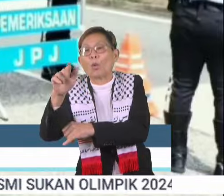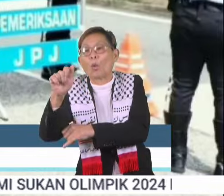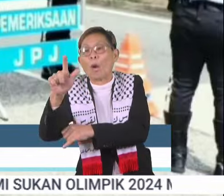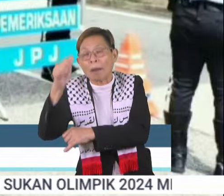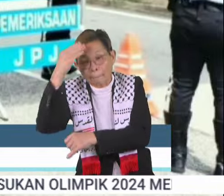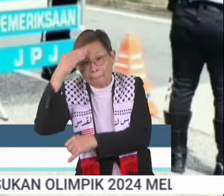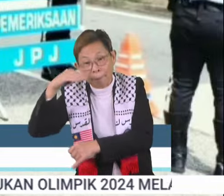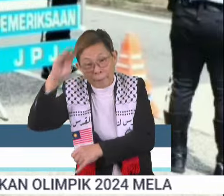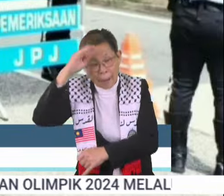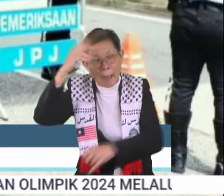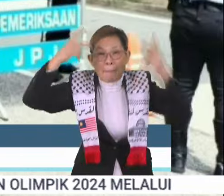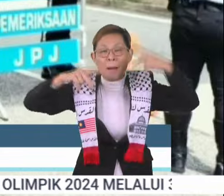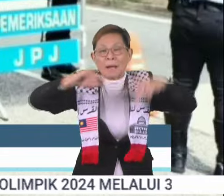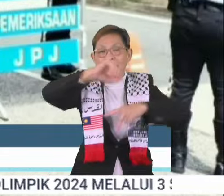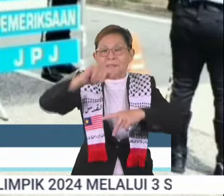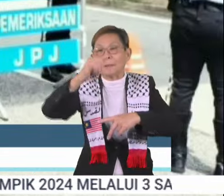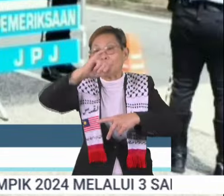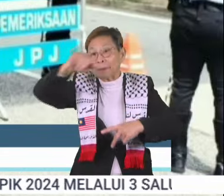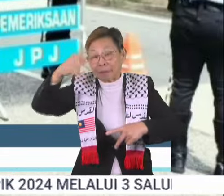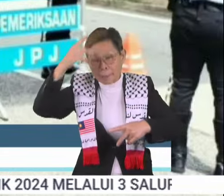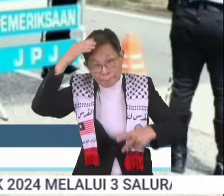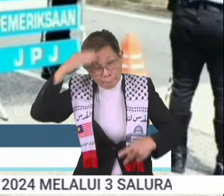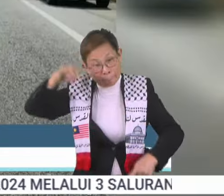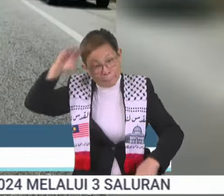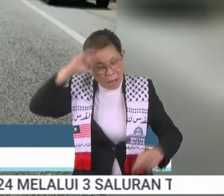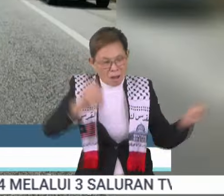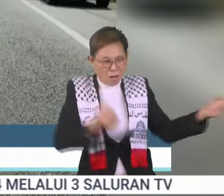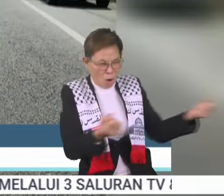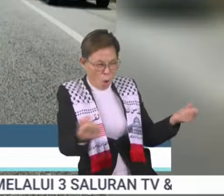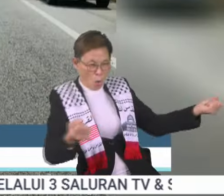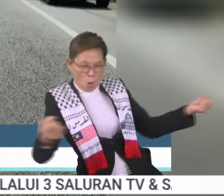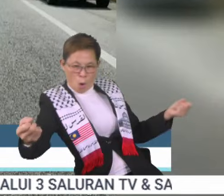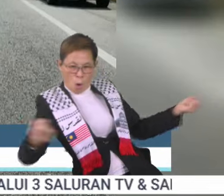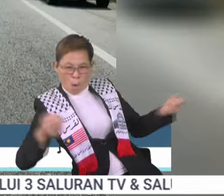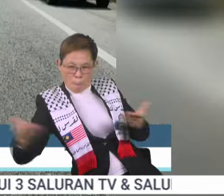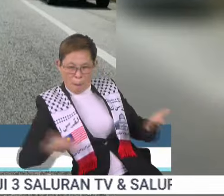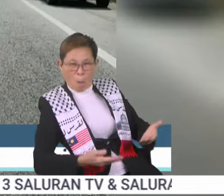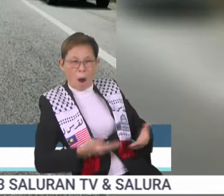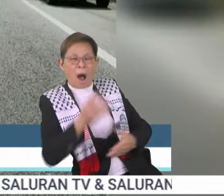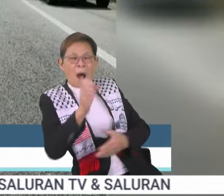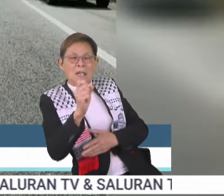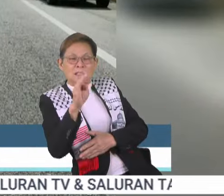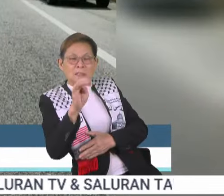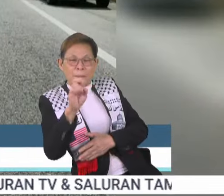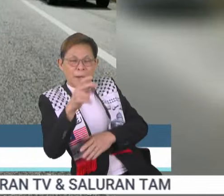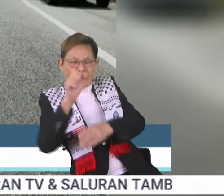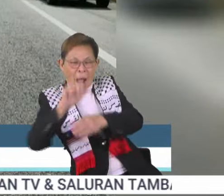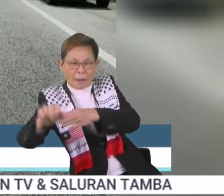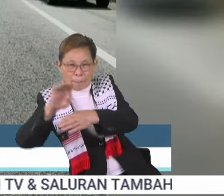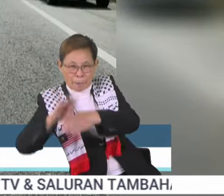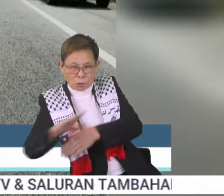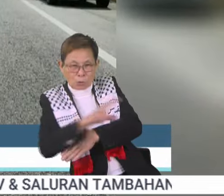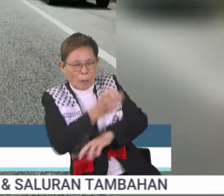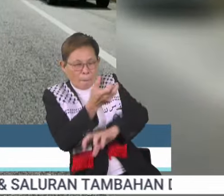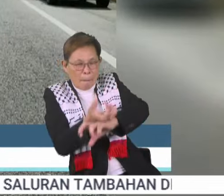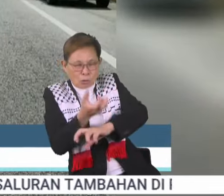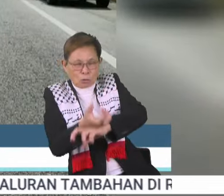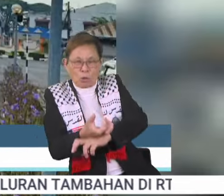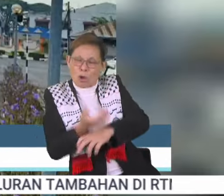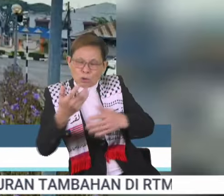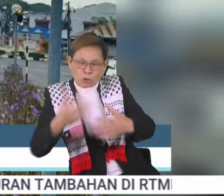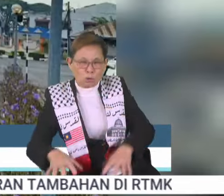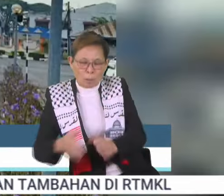JPJ Negeri Fatimah Muhammad Ali Piah, lori-lori terbabit yang membawa simen, arang batu, pasir serika dan batu kerikil itu